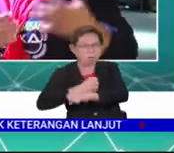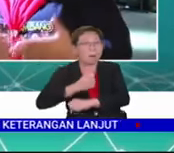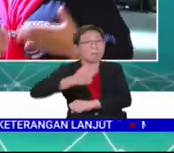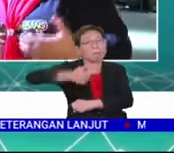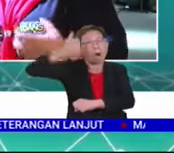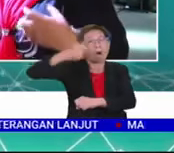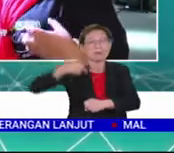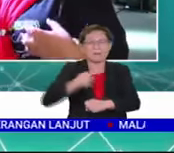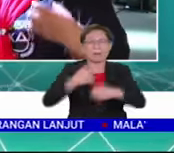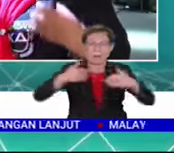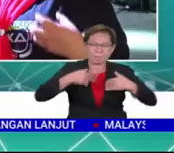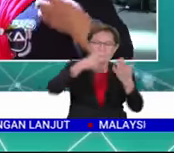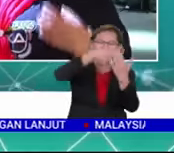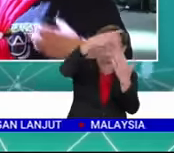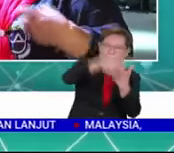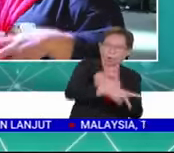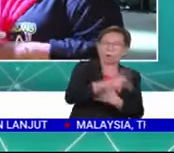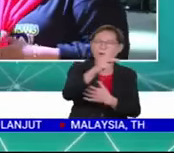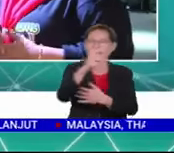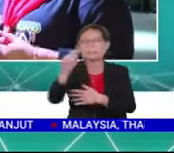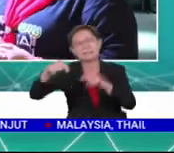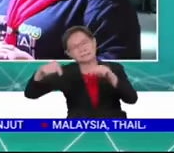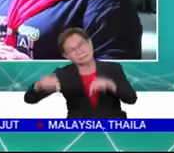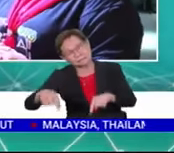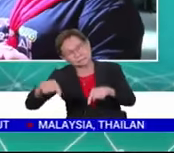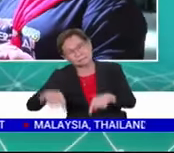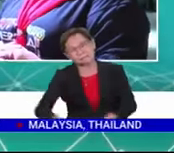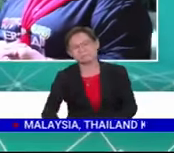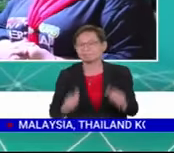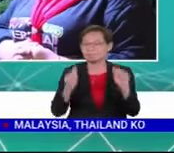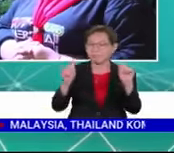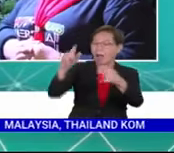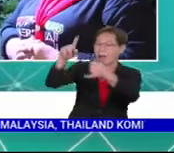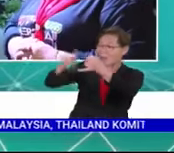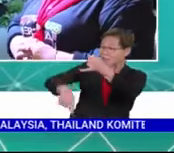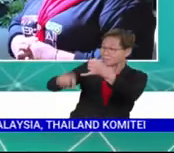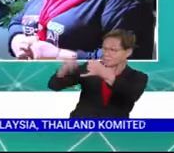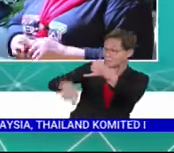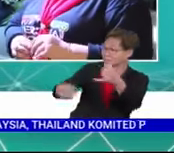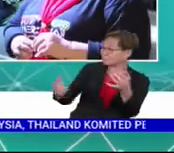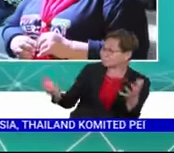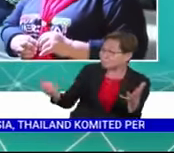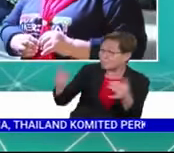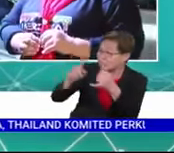program di dataran Teluk Mahkota Sedili, Kota Tinggi ini. Okey, baik. Akhir sekali, apa